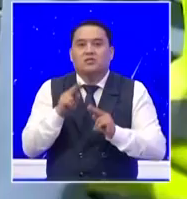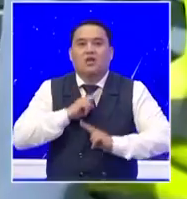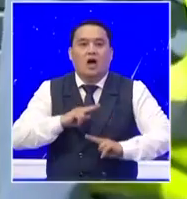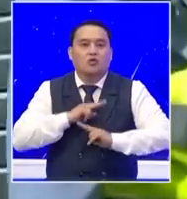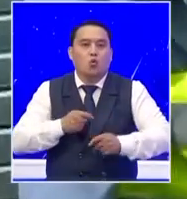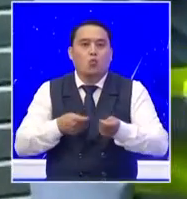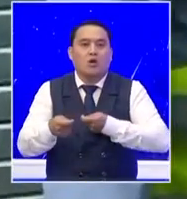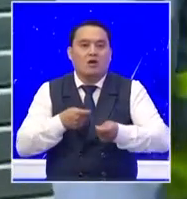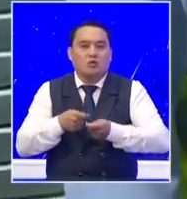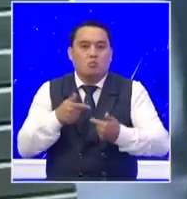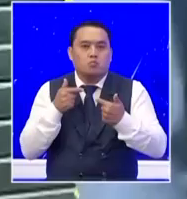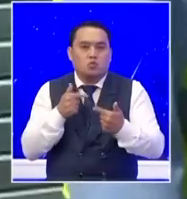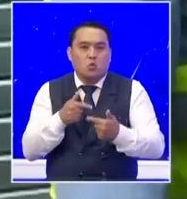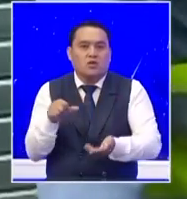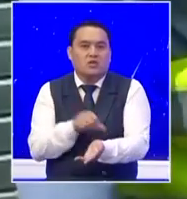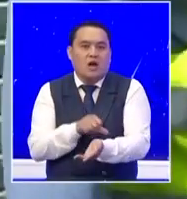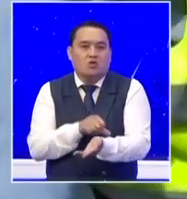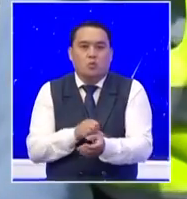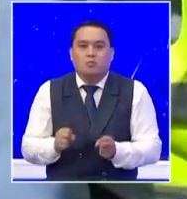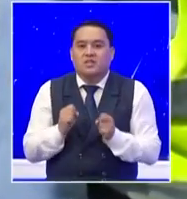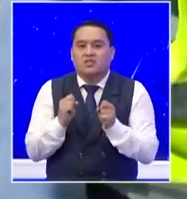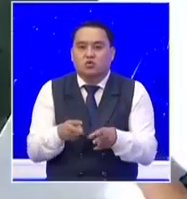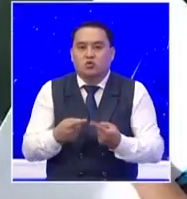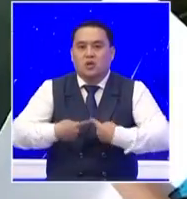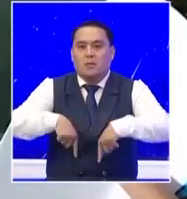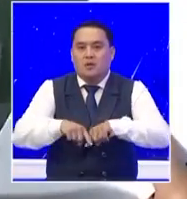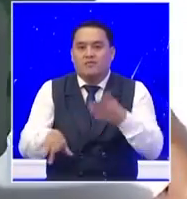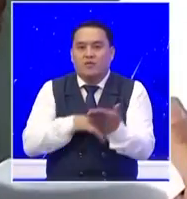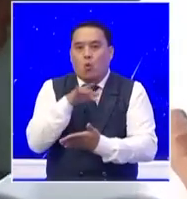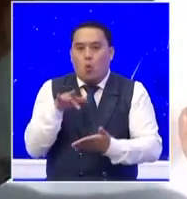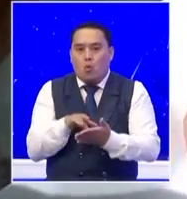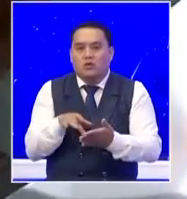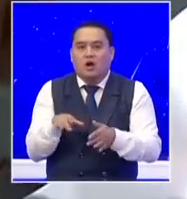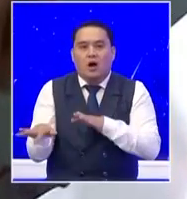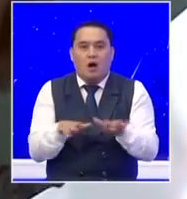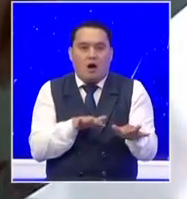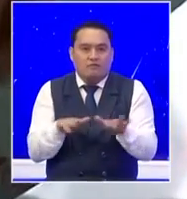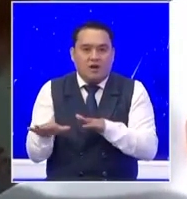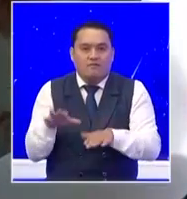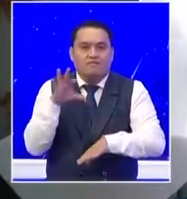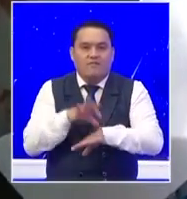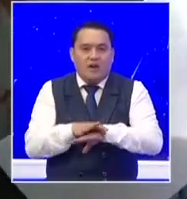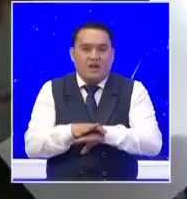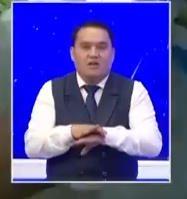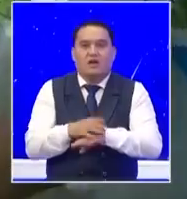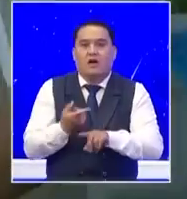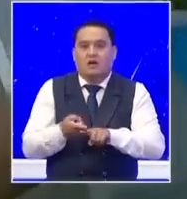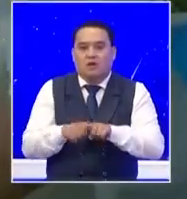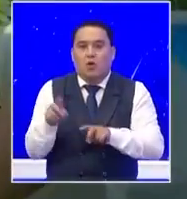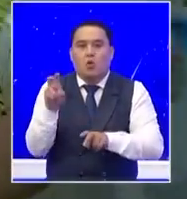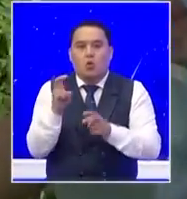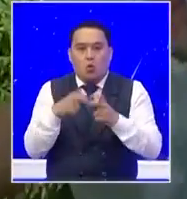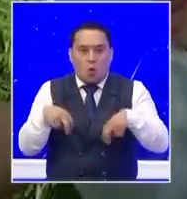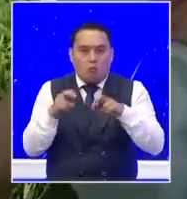Сотрудники управления по противодействию наркопреступности департамента полиции города в ходе оперативных мероприятий выявили данный факт. При